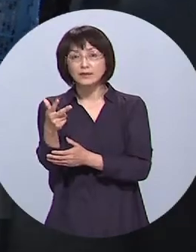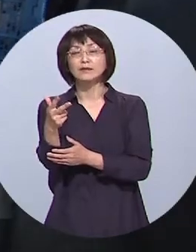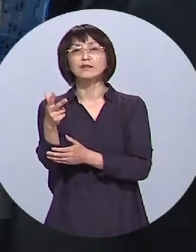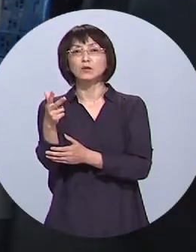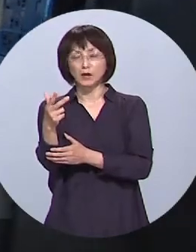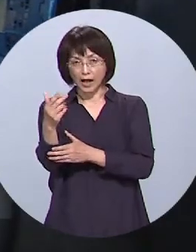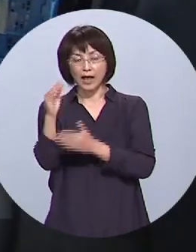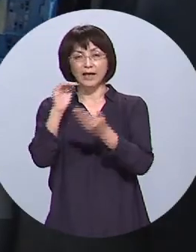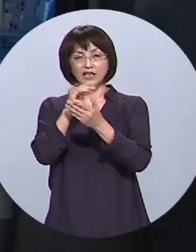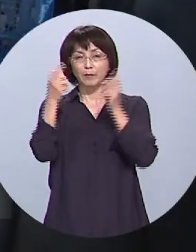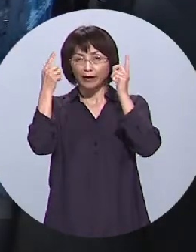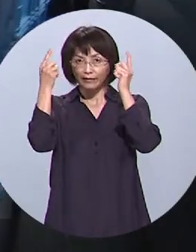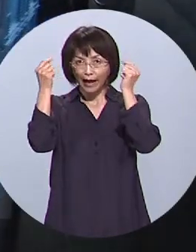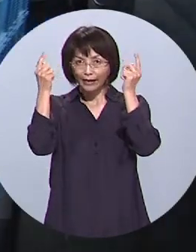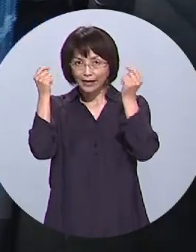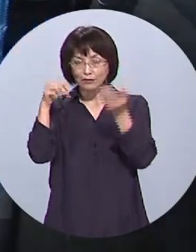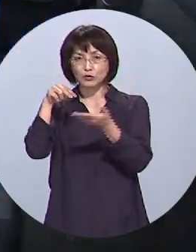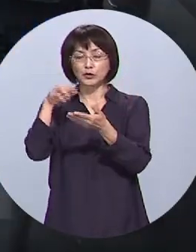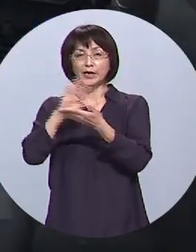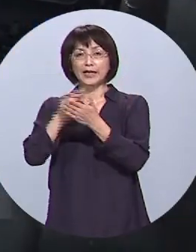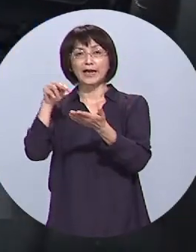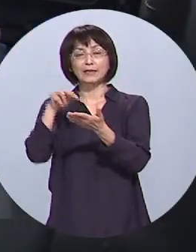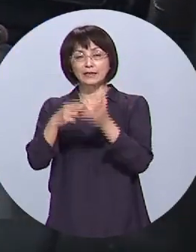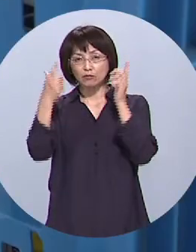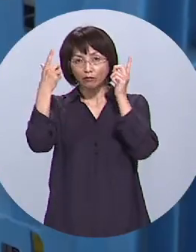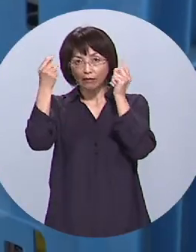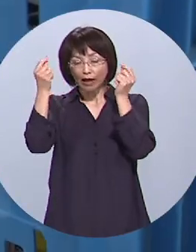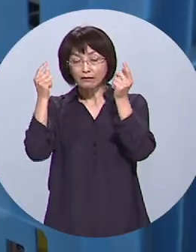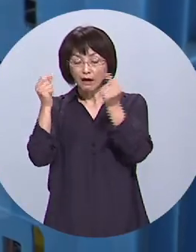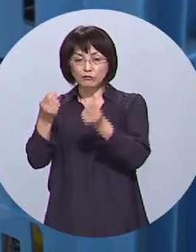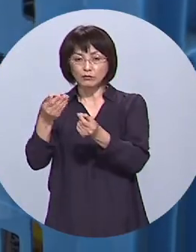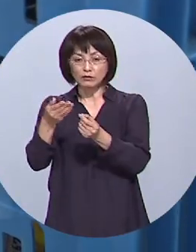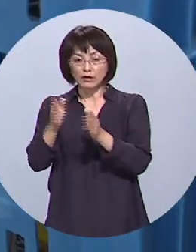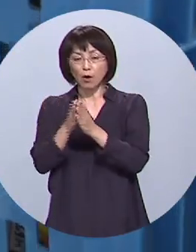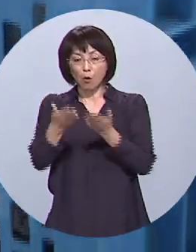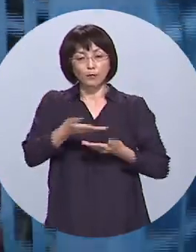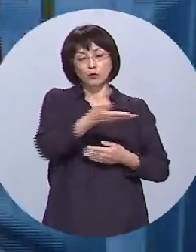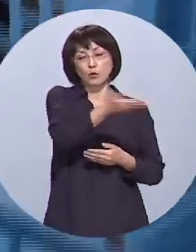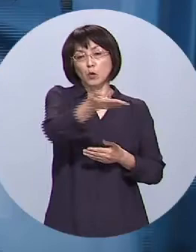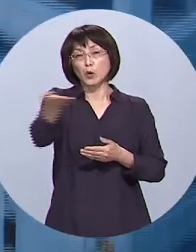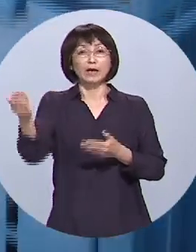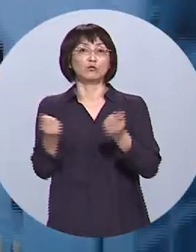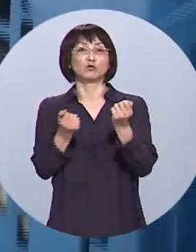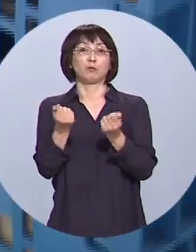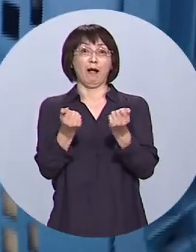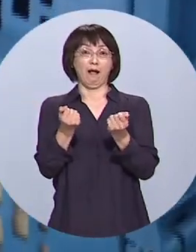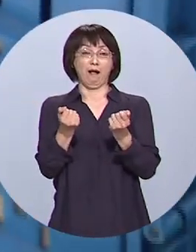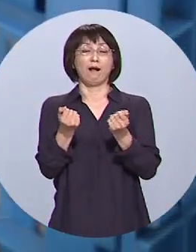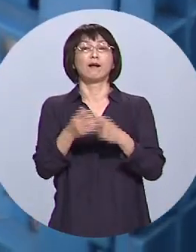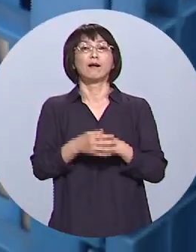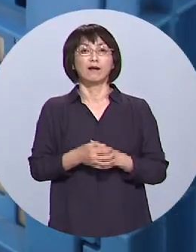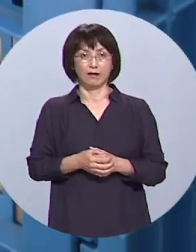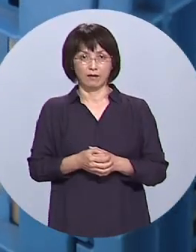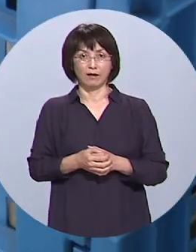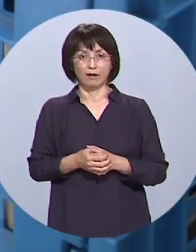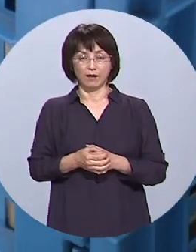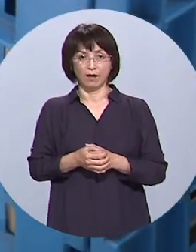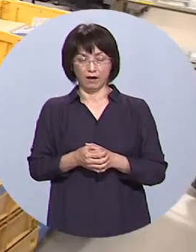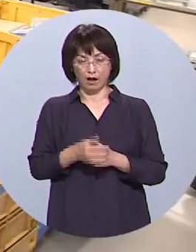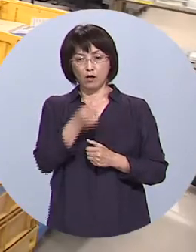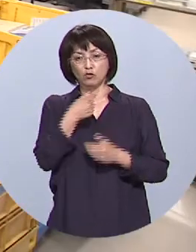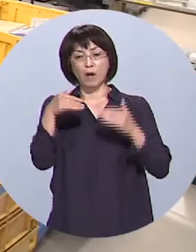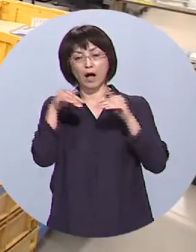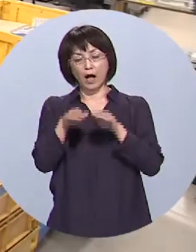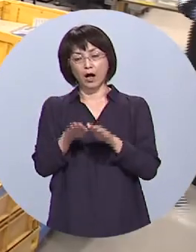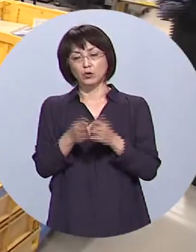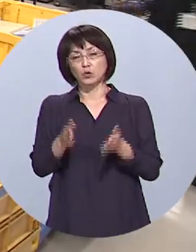埼玉大学、埼玉県立大学の図書館に届けるための配送車です。熊谷図書館は県内の図書館